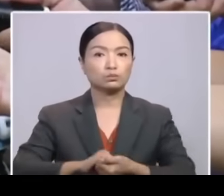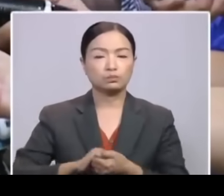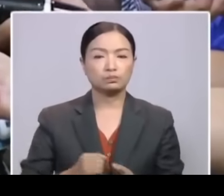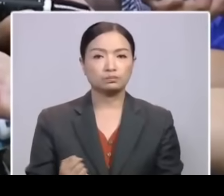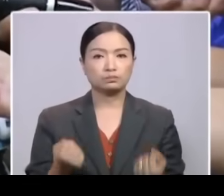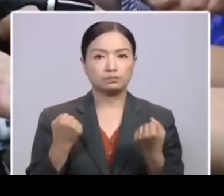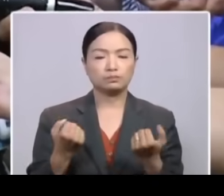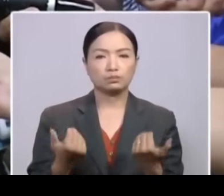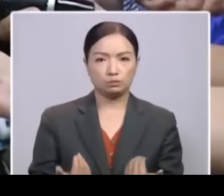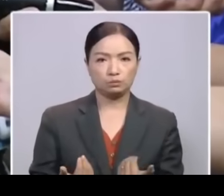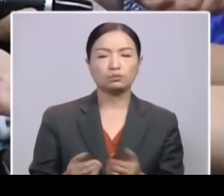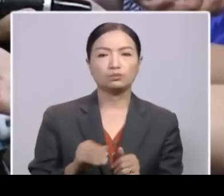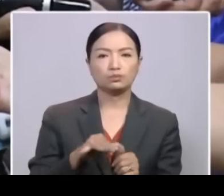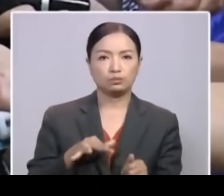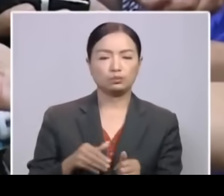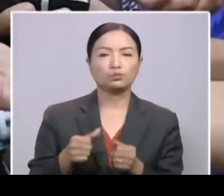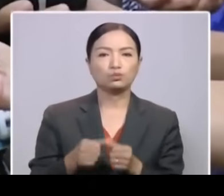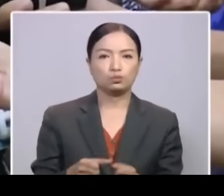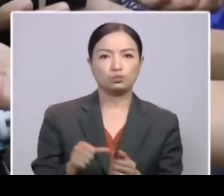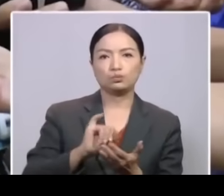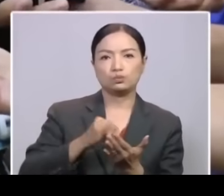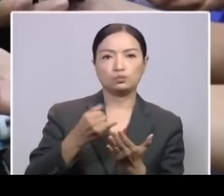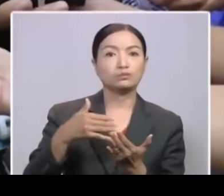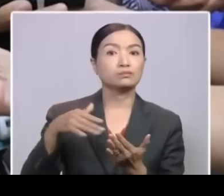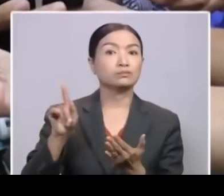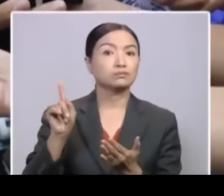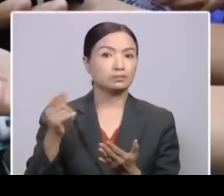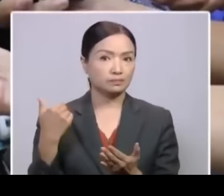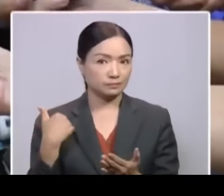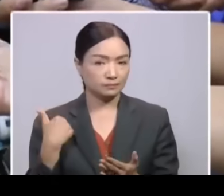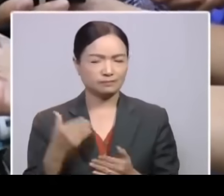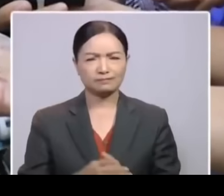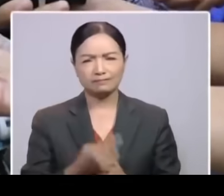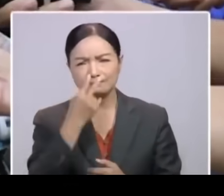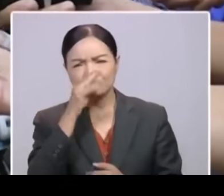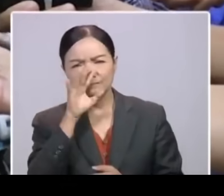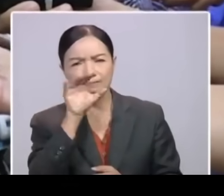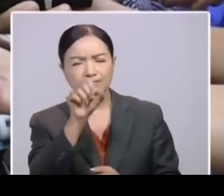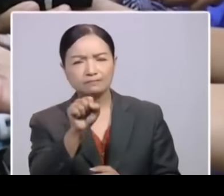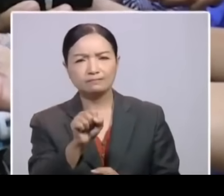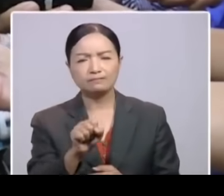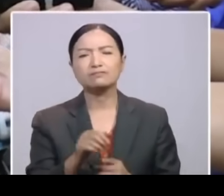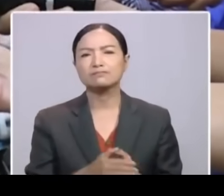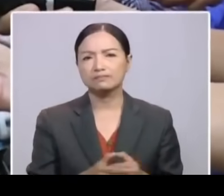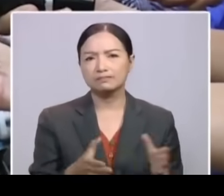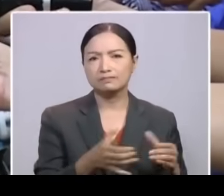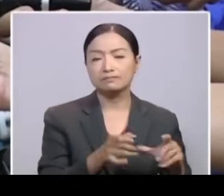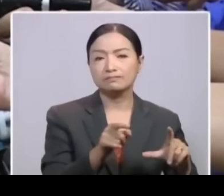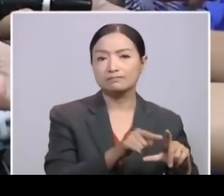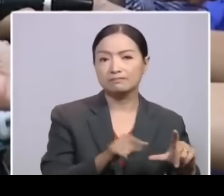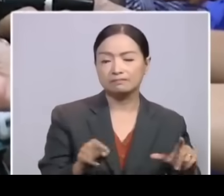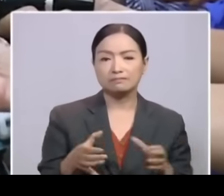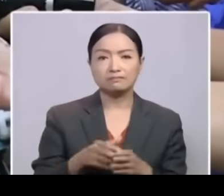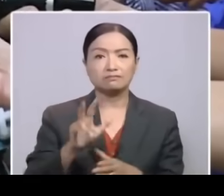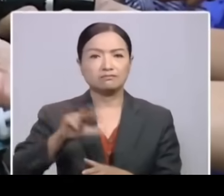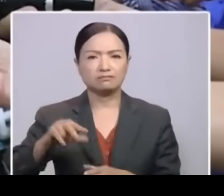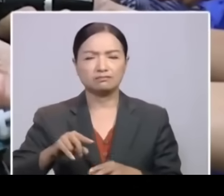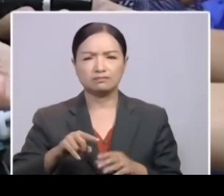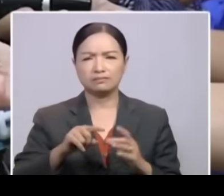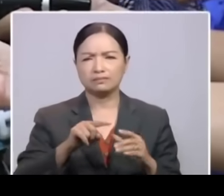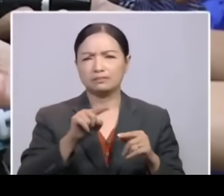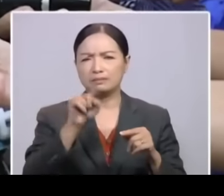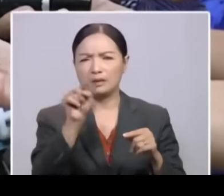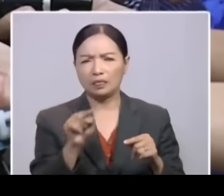จะมีการแถลงในครั้งต่อไปนะคะทีนี้หลายคนก็สังเกตไปถึงรอยร้าวระหว่างพรรคเพื่อไทยกับภาคก้าวไกล